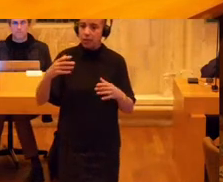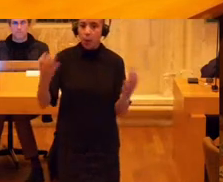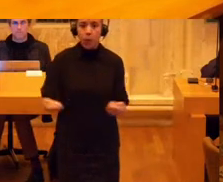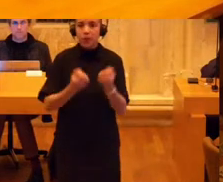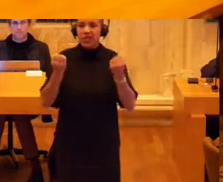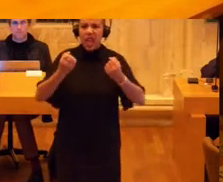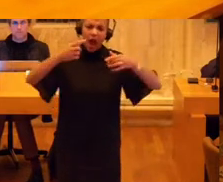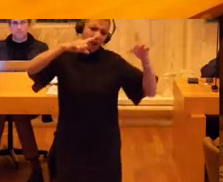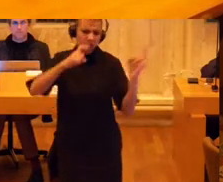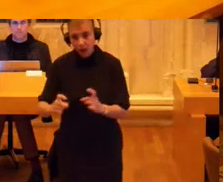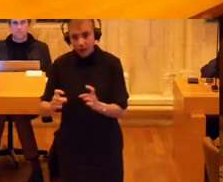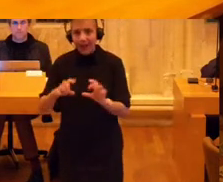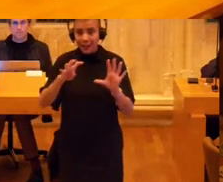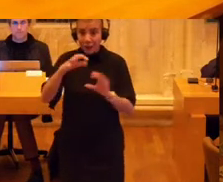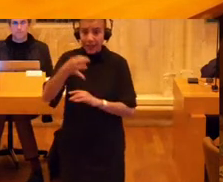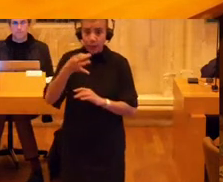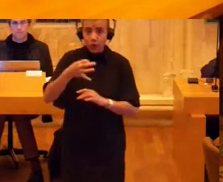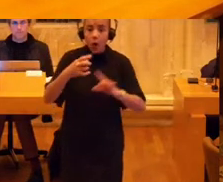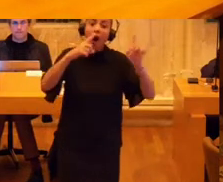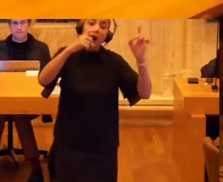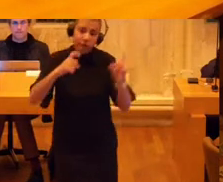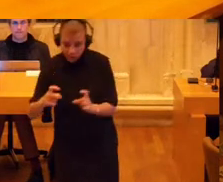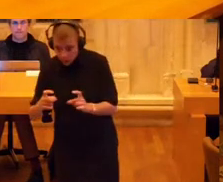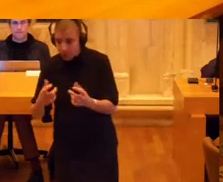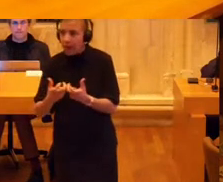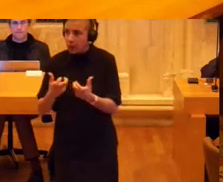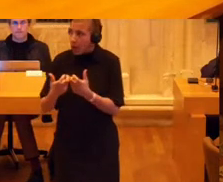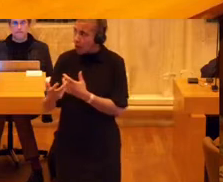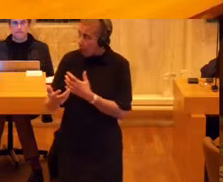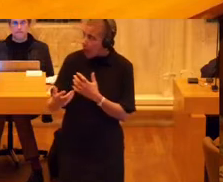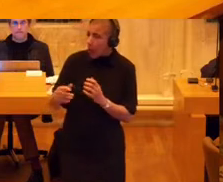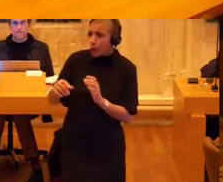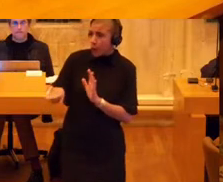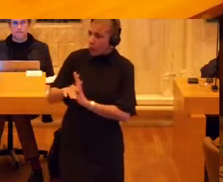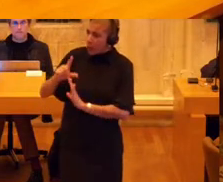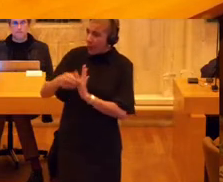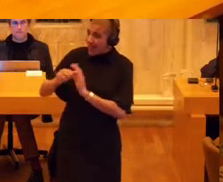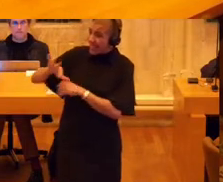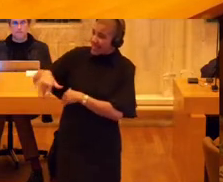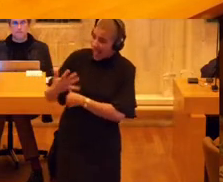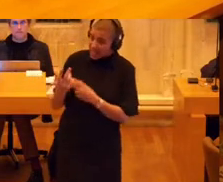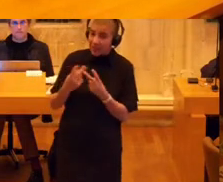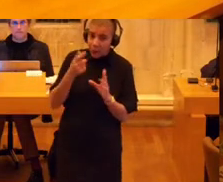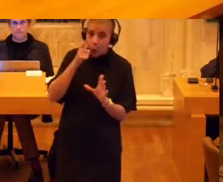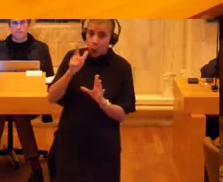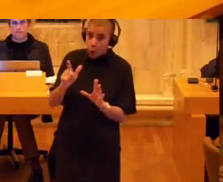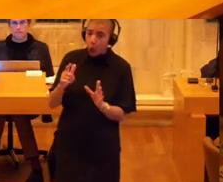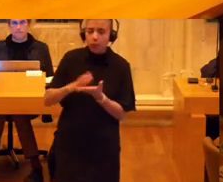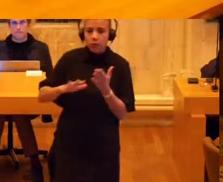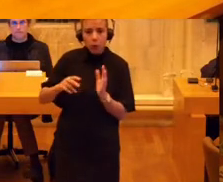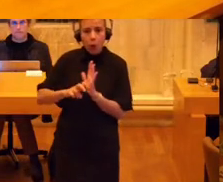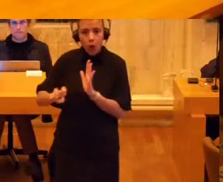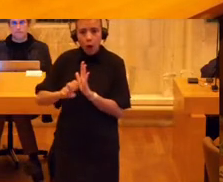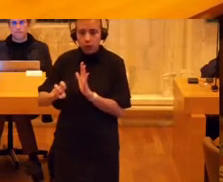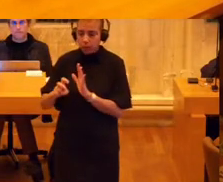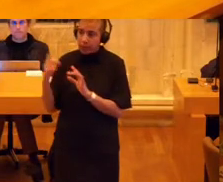villes comme Grenoble qui ont enclenché leur démarche depuis 2015, et à Grenoble, monsieur le maire a remplacé les colonnes